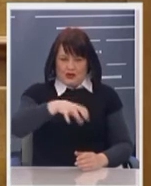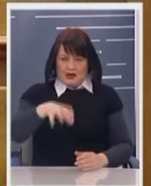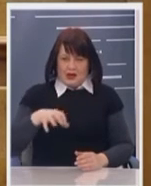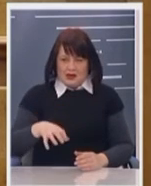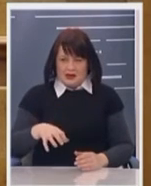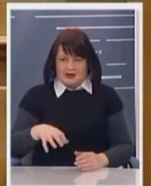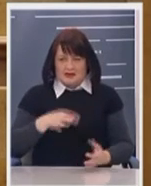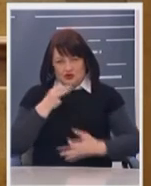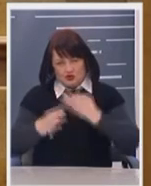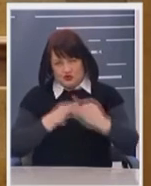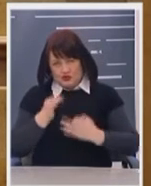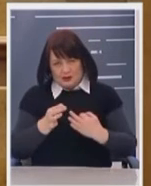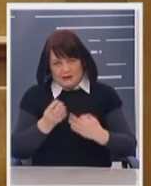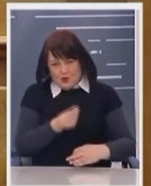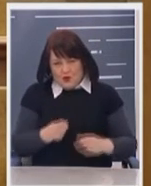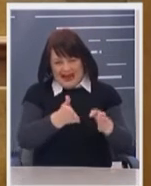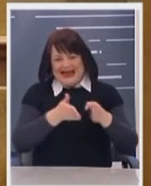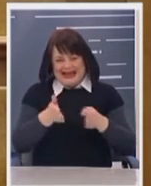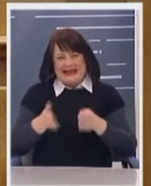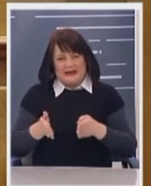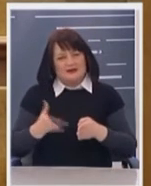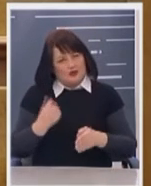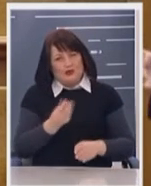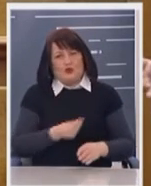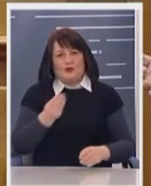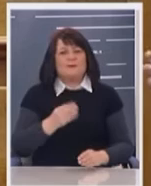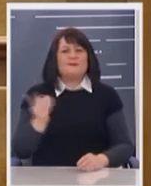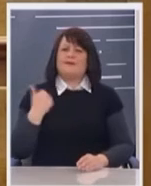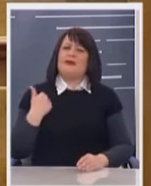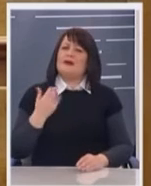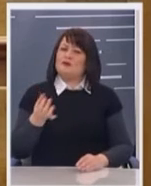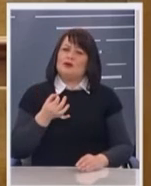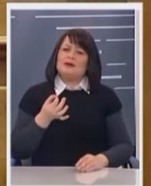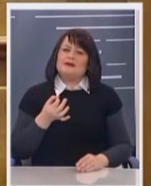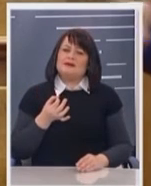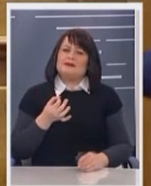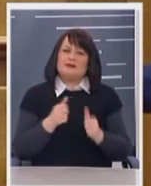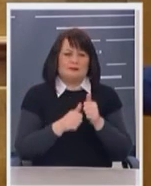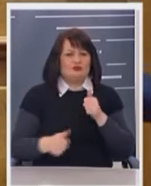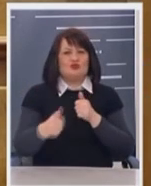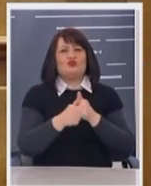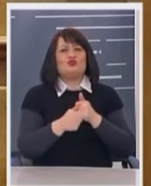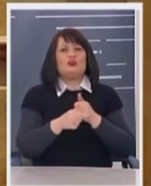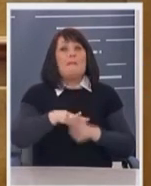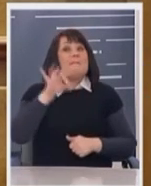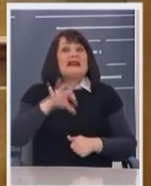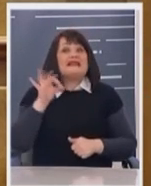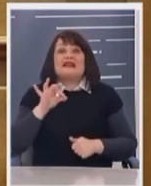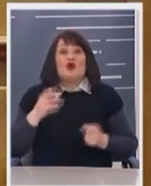σας εξήγησα ότι έχουν περισσότερες κλίνες από ποτέ, αλλά για το πώς υπάρχει προτεραιοποίηση των περιστατικών.